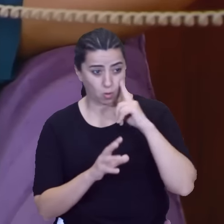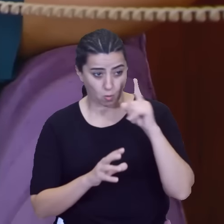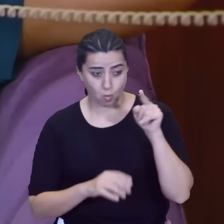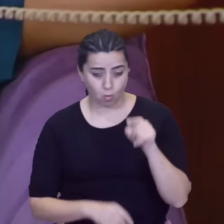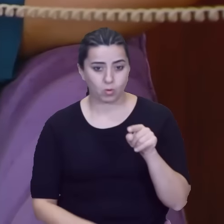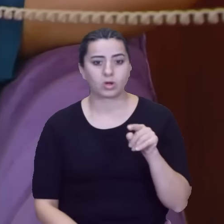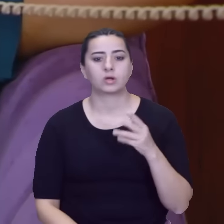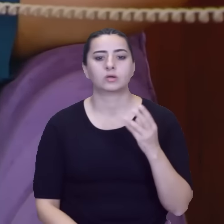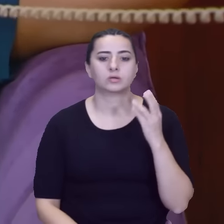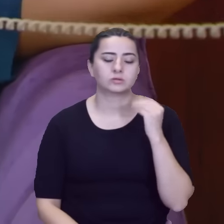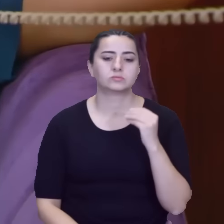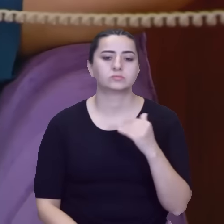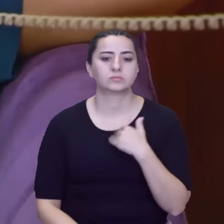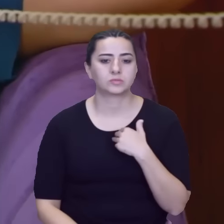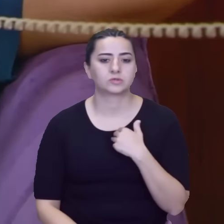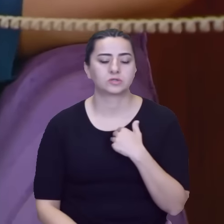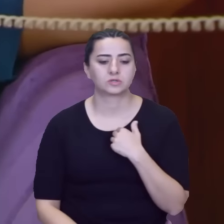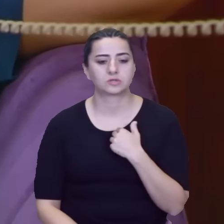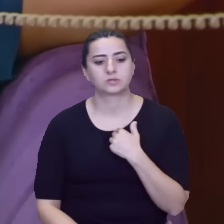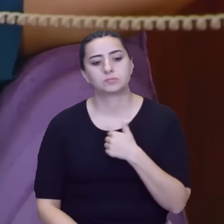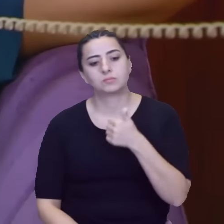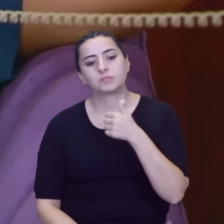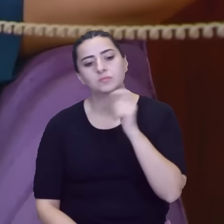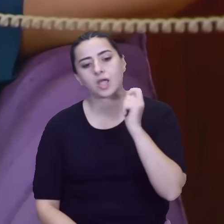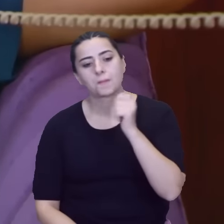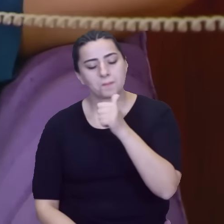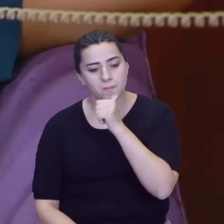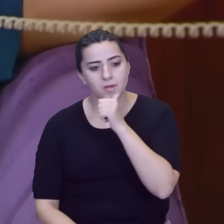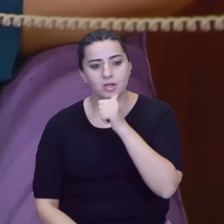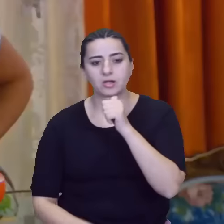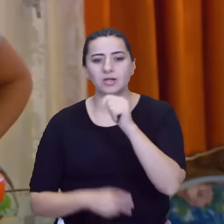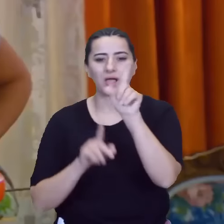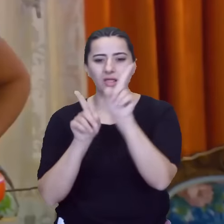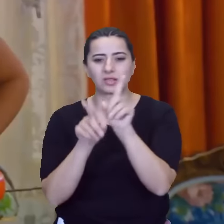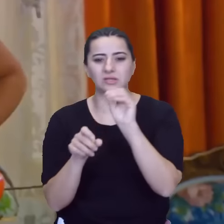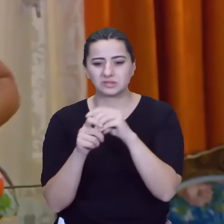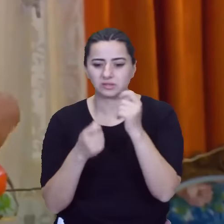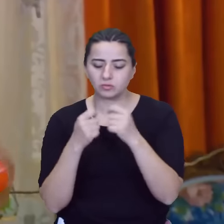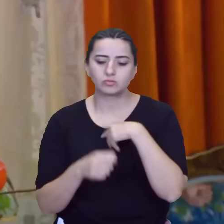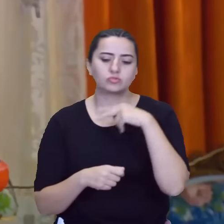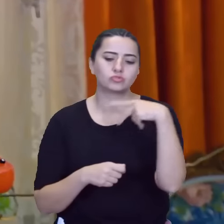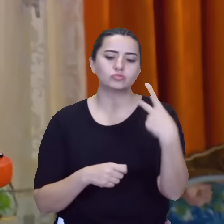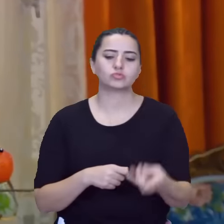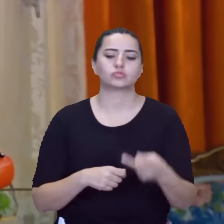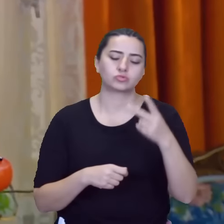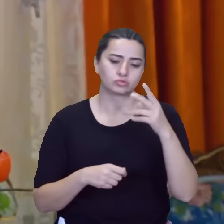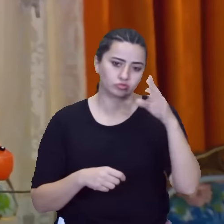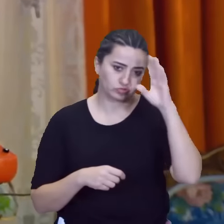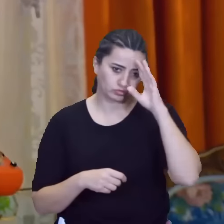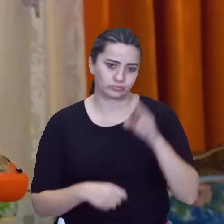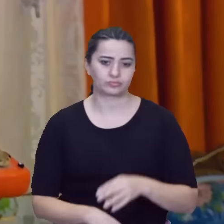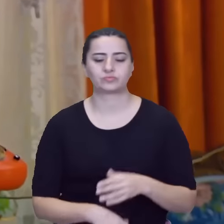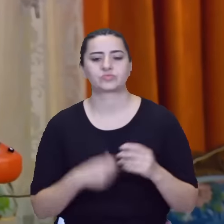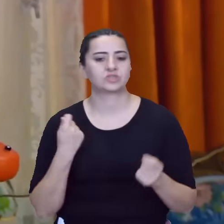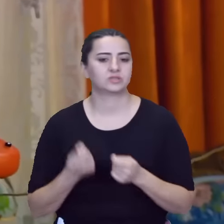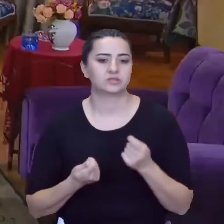Anladım. Yok, ben kayınpederin anteni ayarlarken öyle kafayı gözü yardık. İşler.